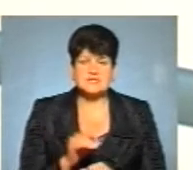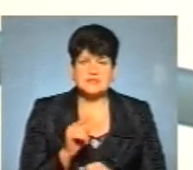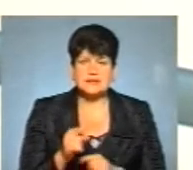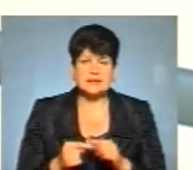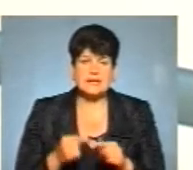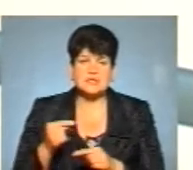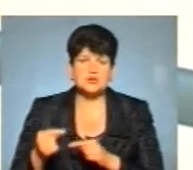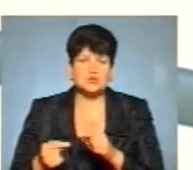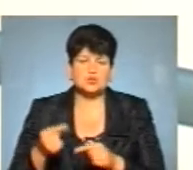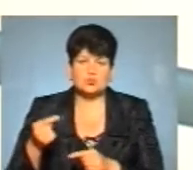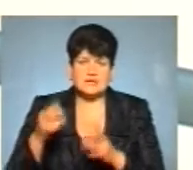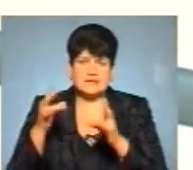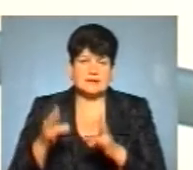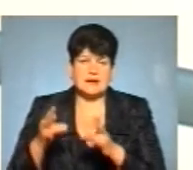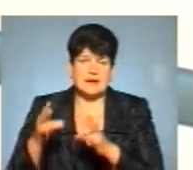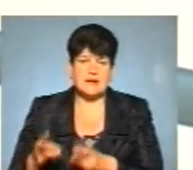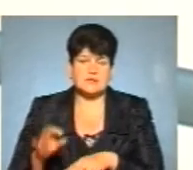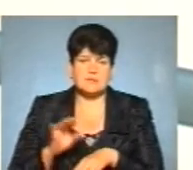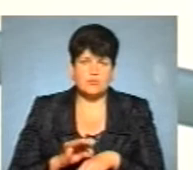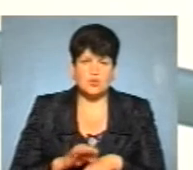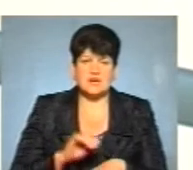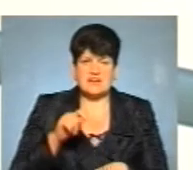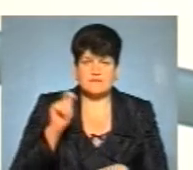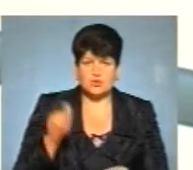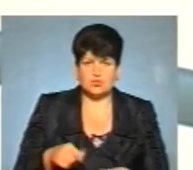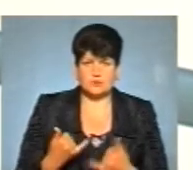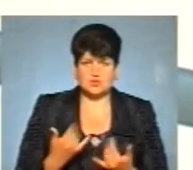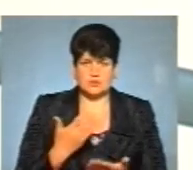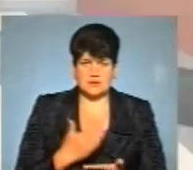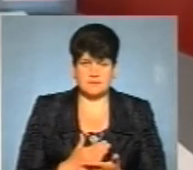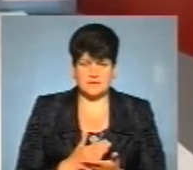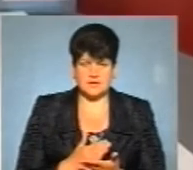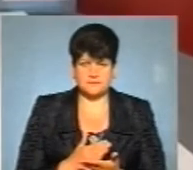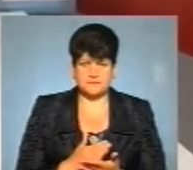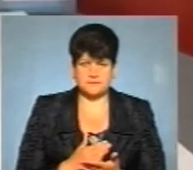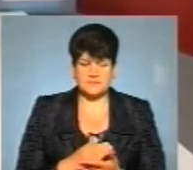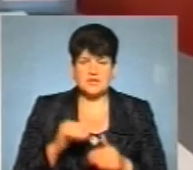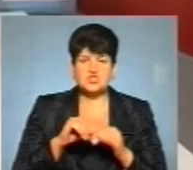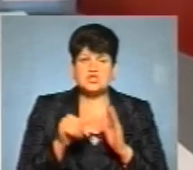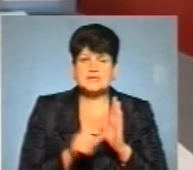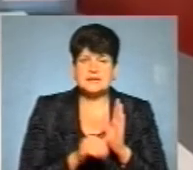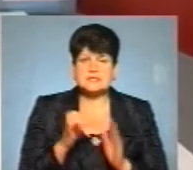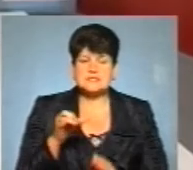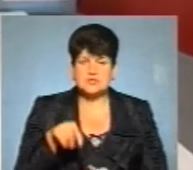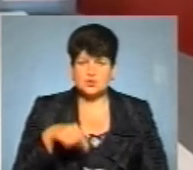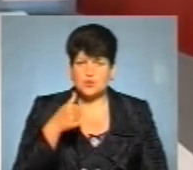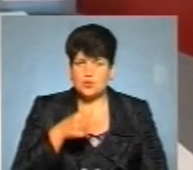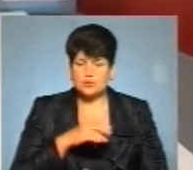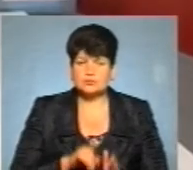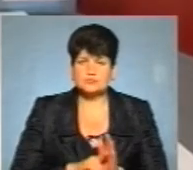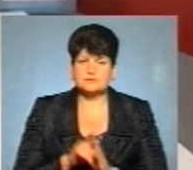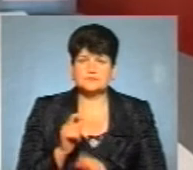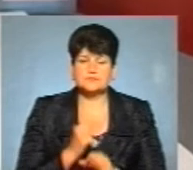всі ті наступні трагедії, болі, війну, яку ми сьогодні маємо. З 16 січня цього року набули